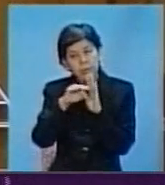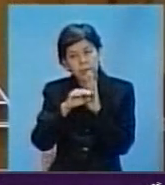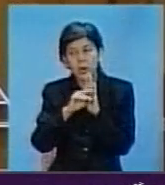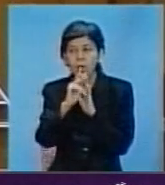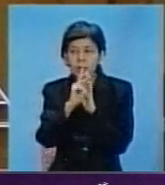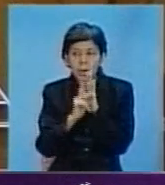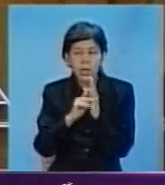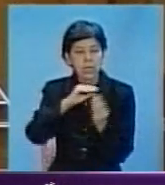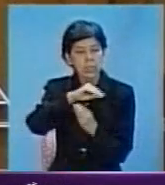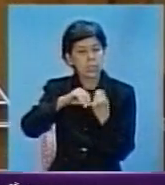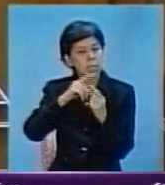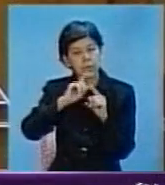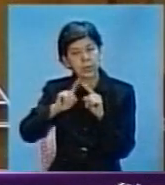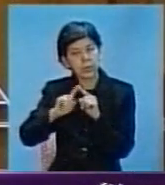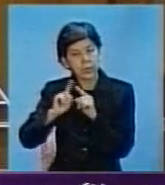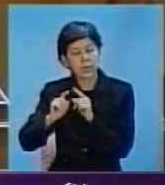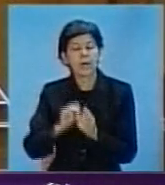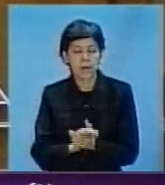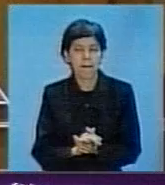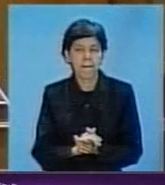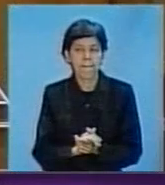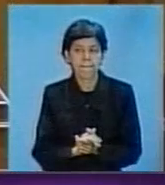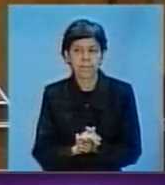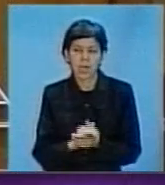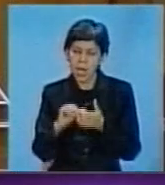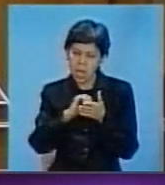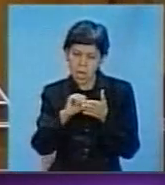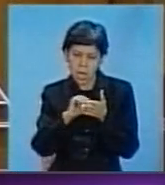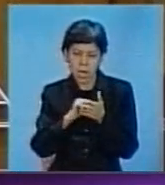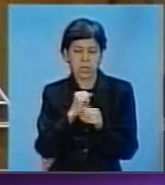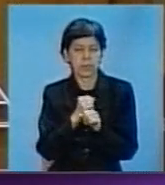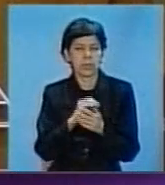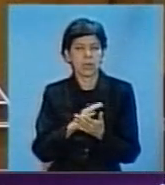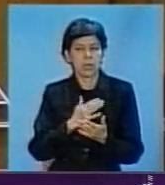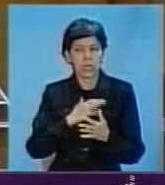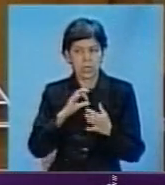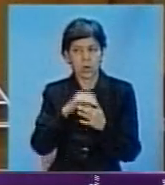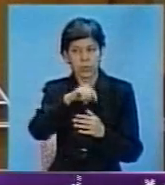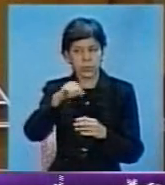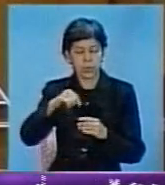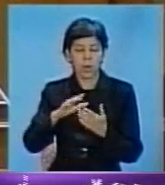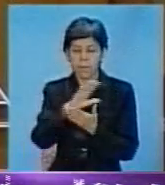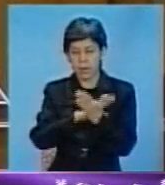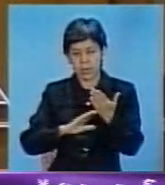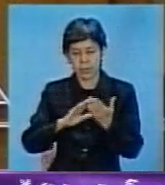ายโครงสร้างทางเศรษฐกิจหรือเรื่องอื่นใดแก้ตรงนี้ให้เป็นจริงสำหรับคนส่วนใหญ่ของประเ